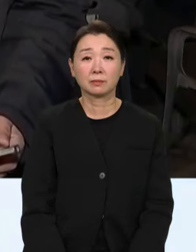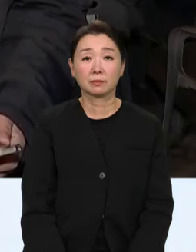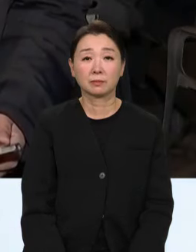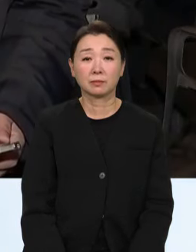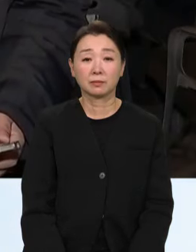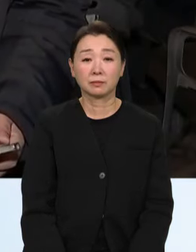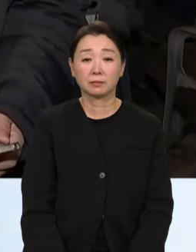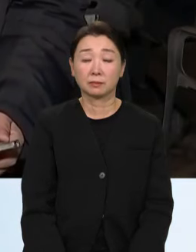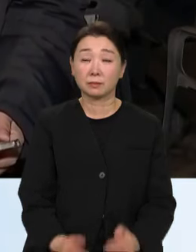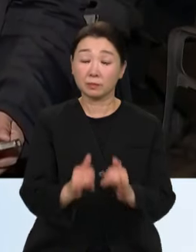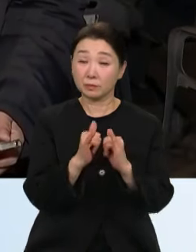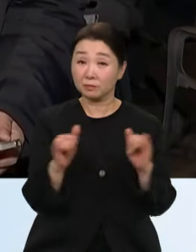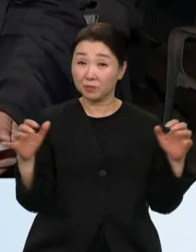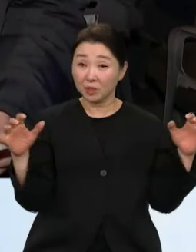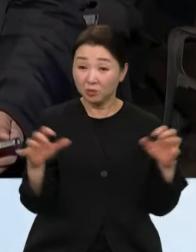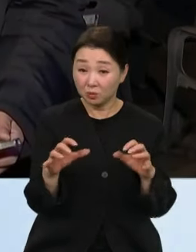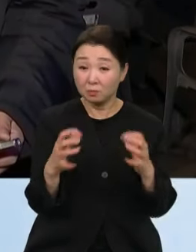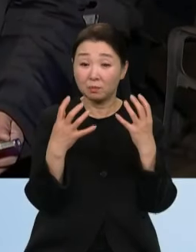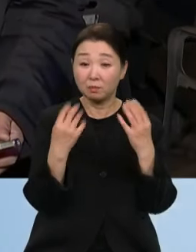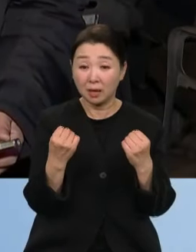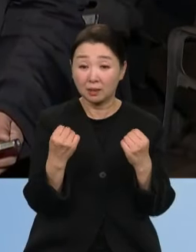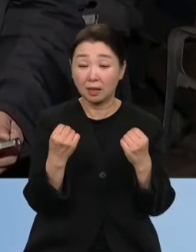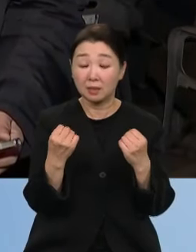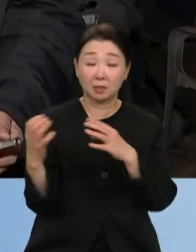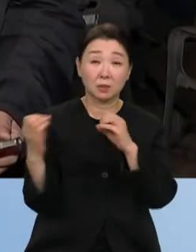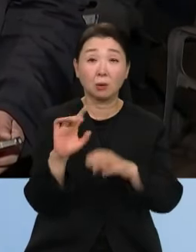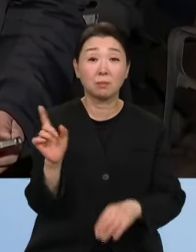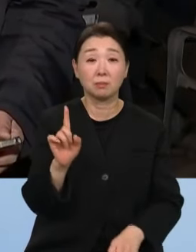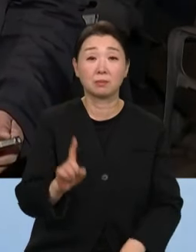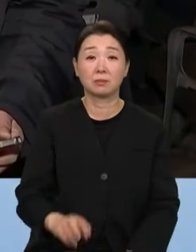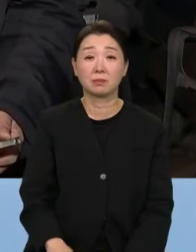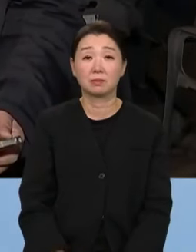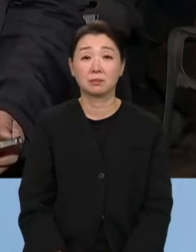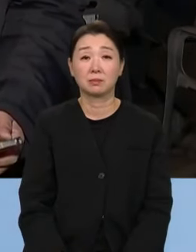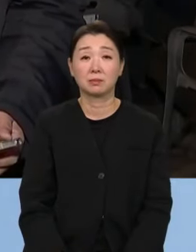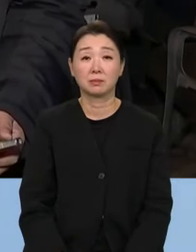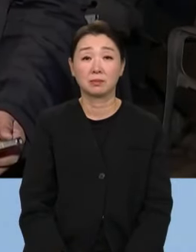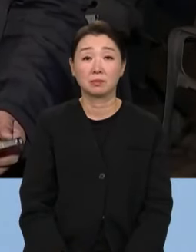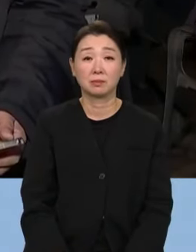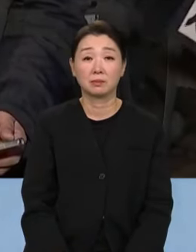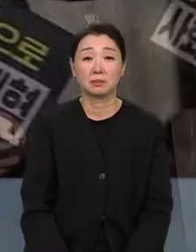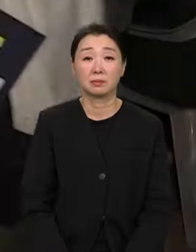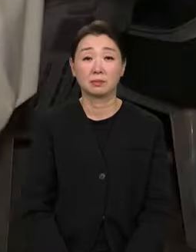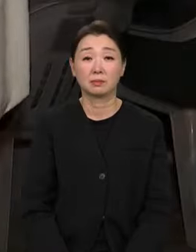네, 지금 시민분들이 꽤 많이 모였는데 어떤 이야기들이 오가고 있습니까?